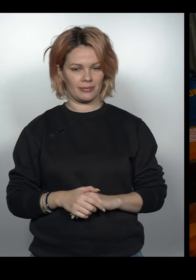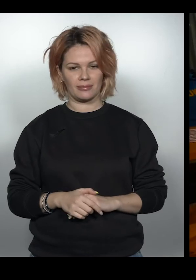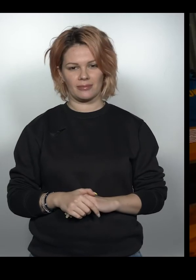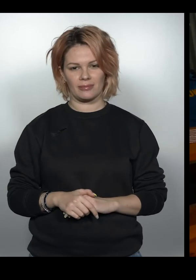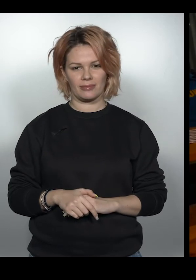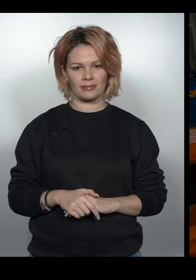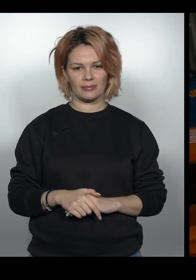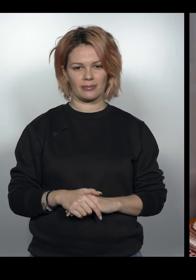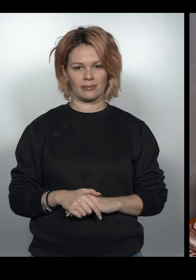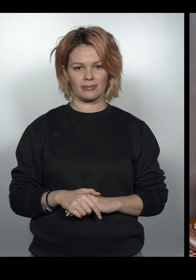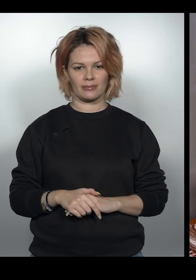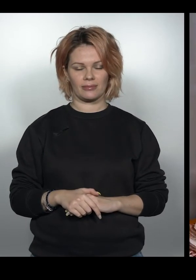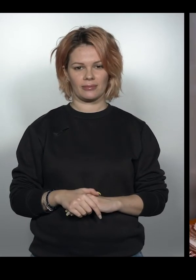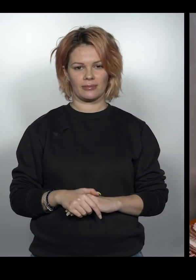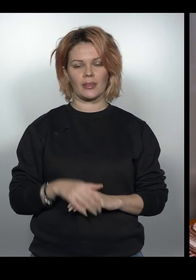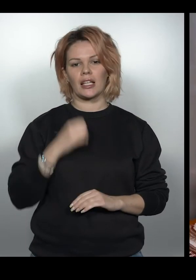реклами.